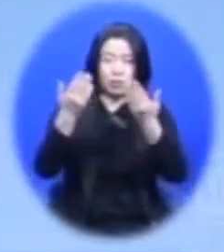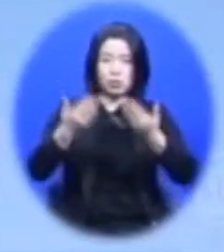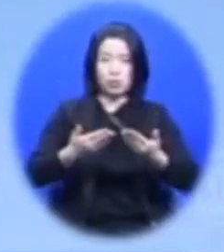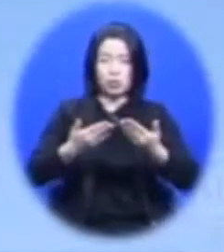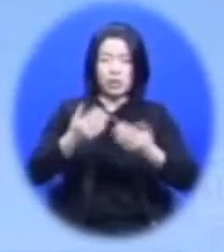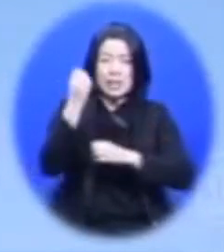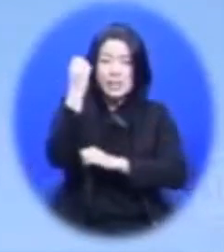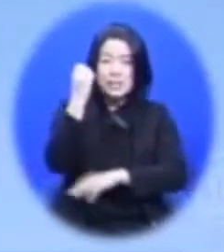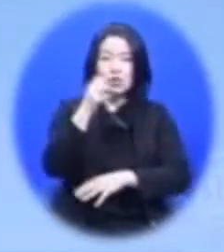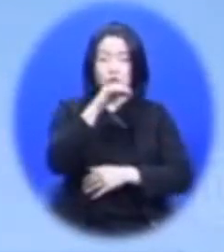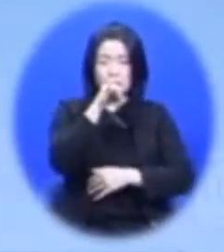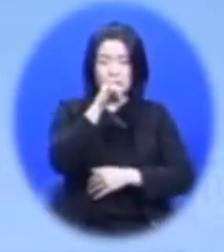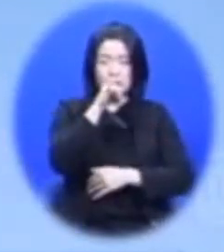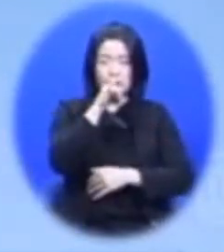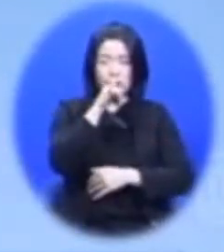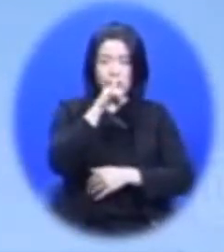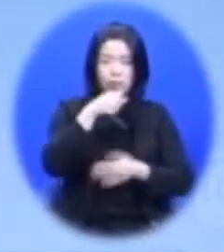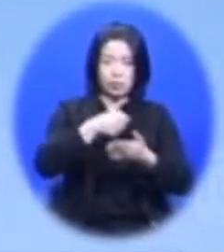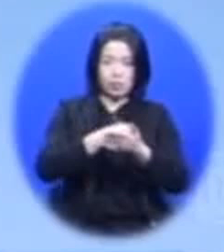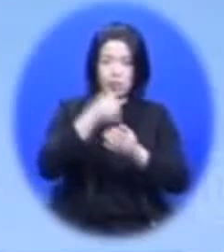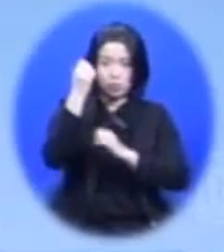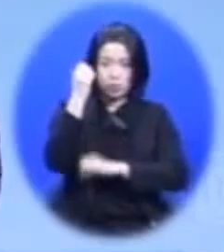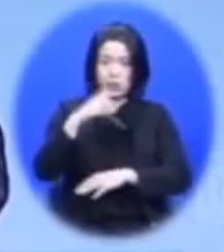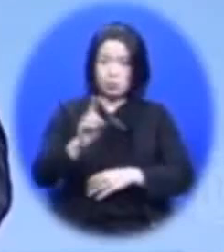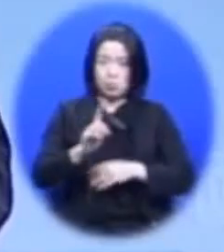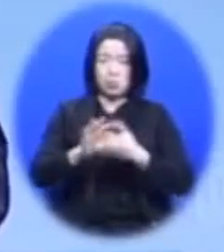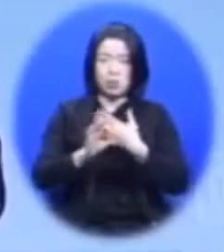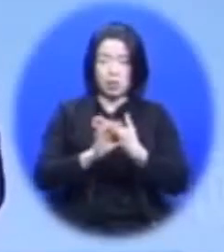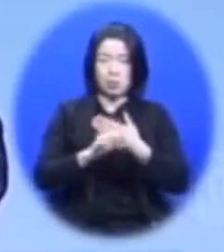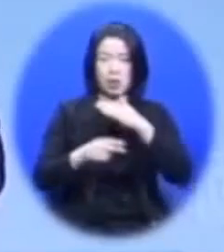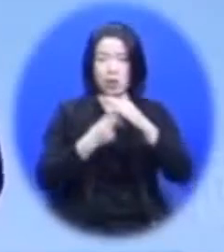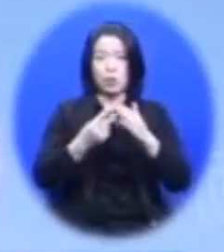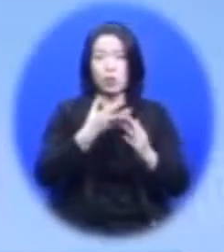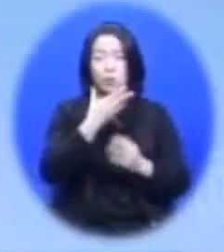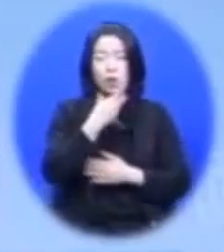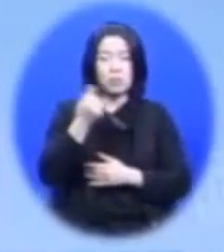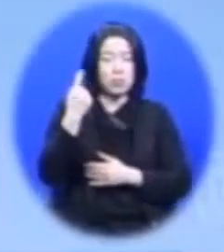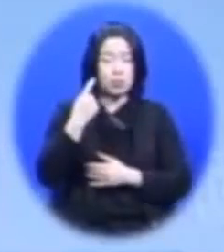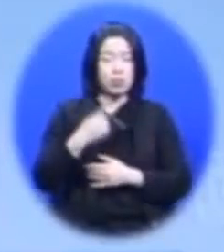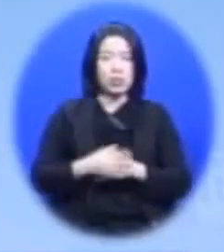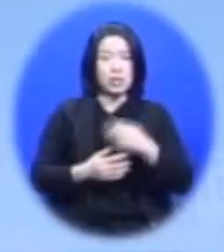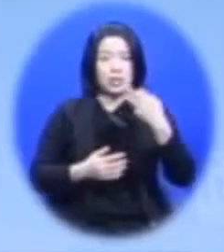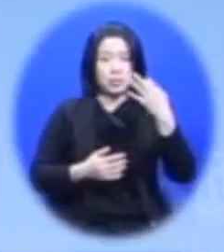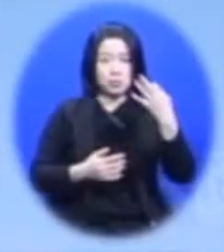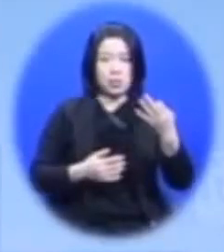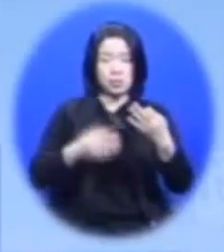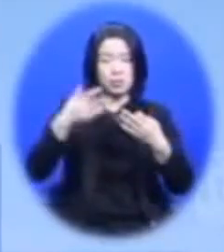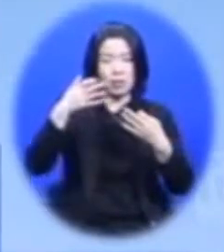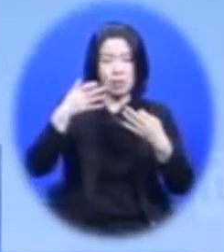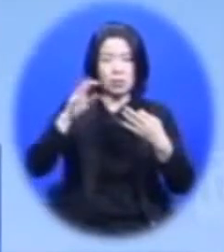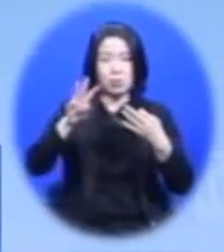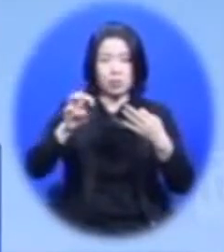예수님께서 정해주신 기준이 있습니다. 요한복음 13장 35절 말씀에